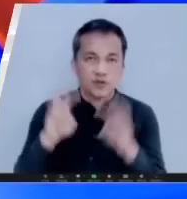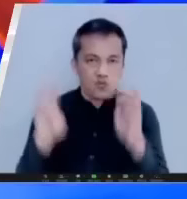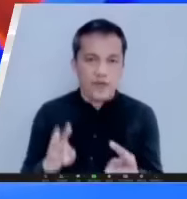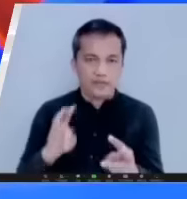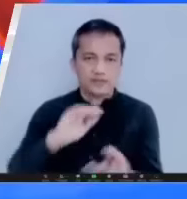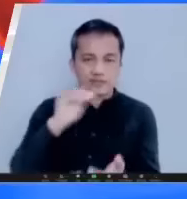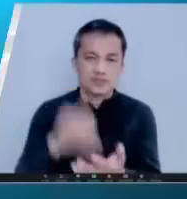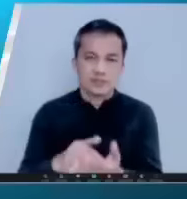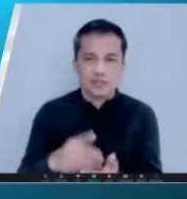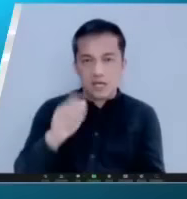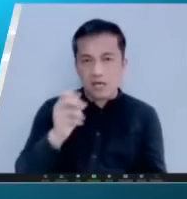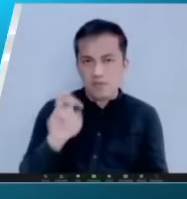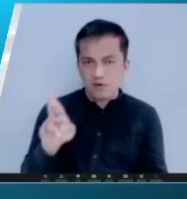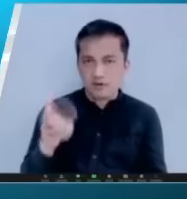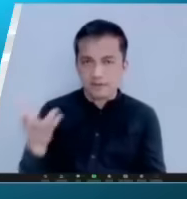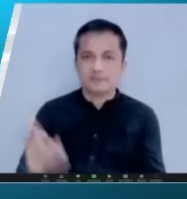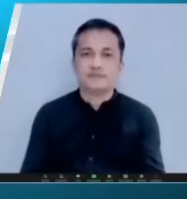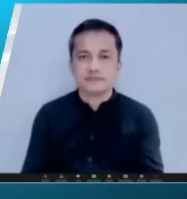Amor!